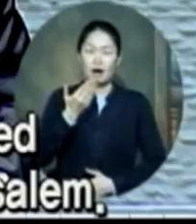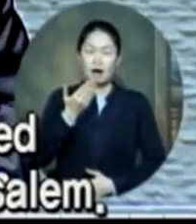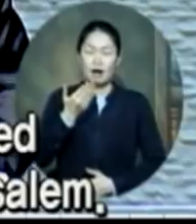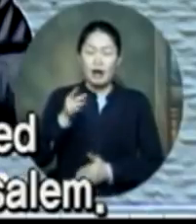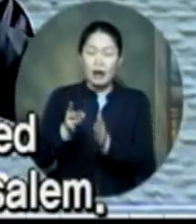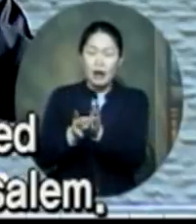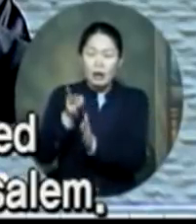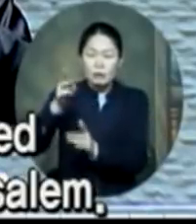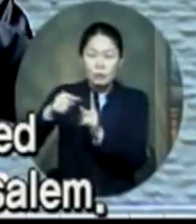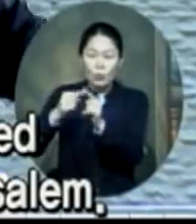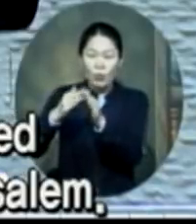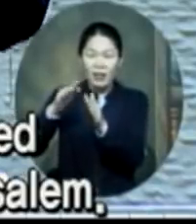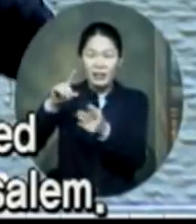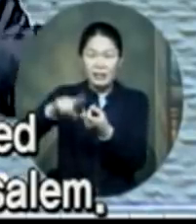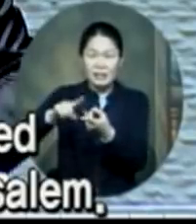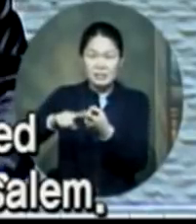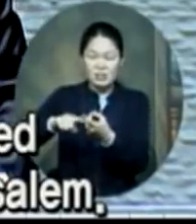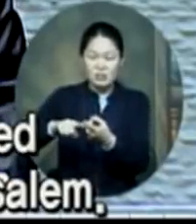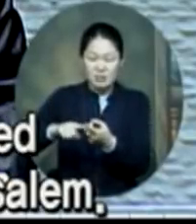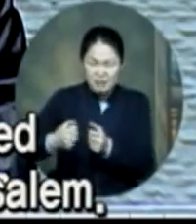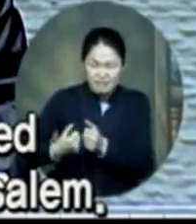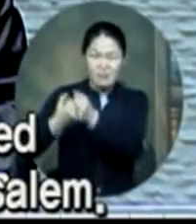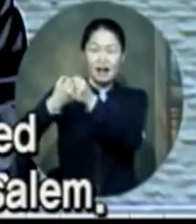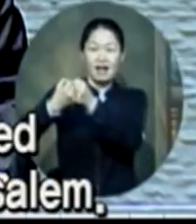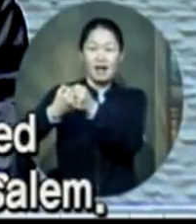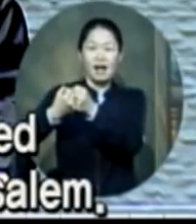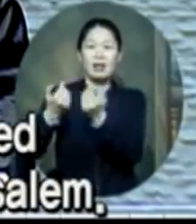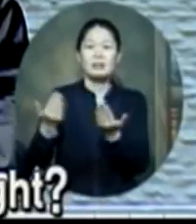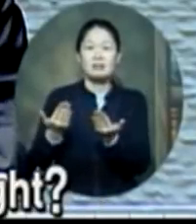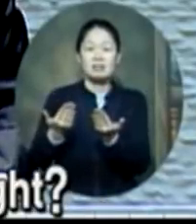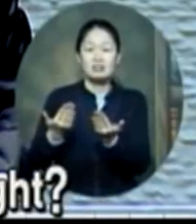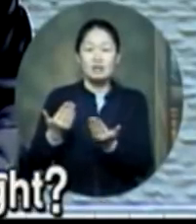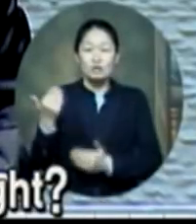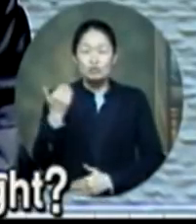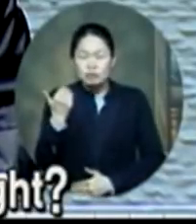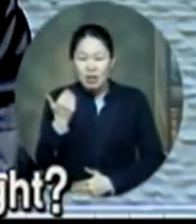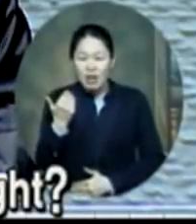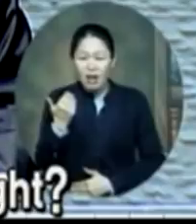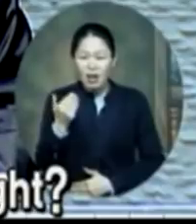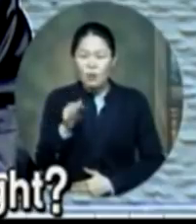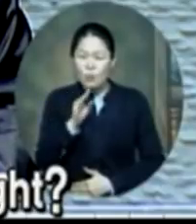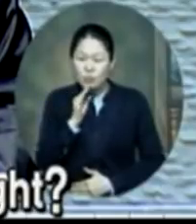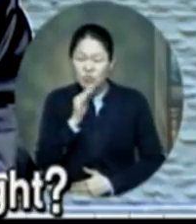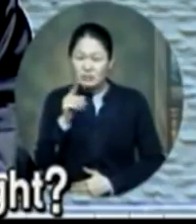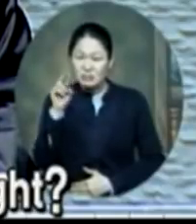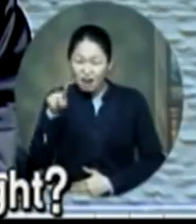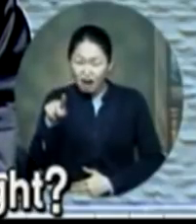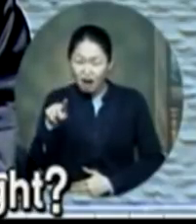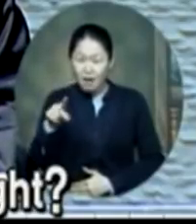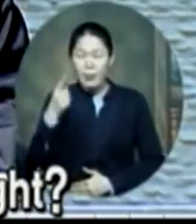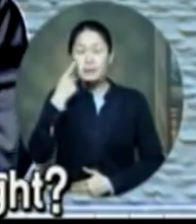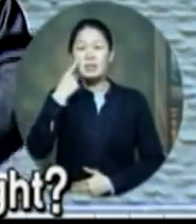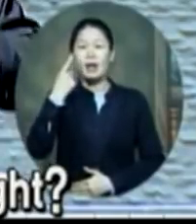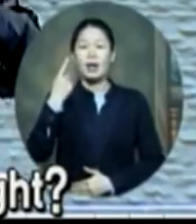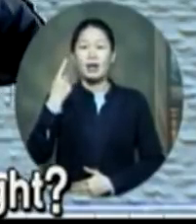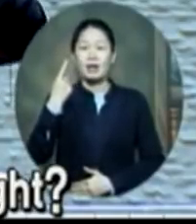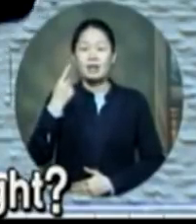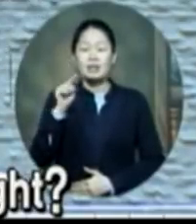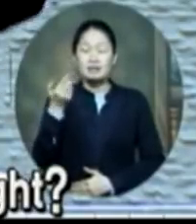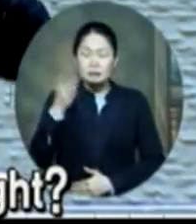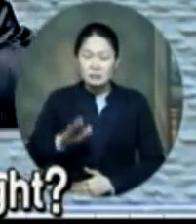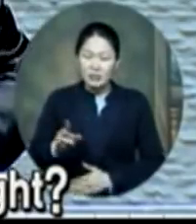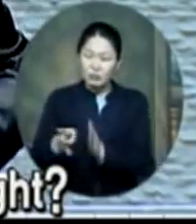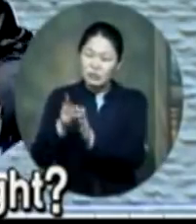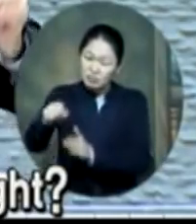교회에 대해서 한번 해볼 만한 일이에요. 아니 도대체 누가 옳은지 한번 해봅시다. 예루살렘